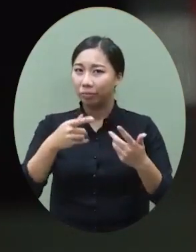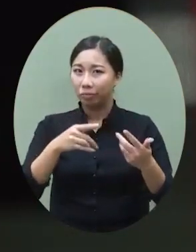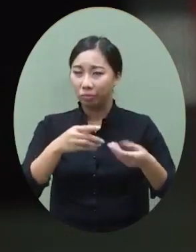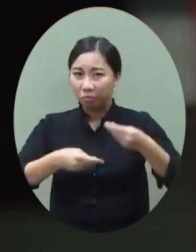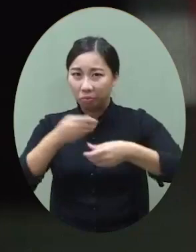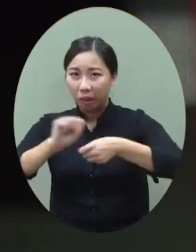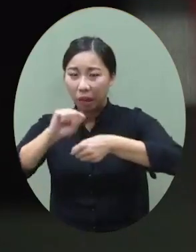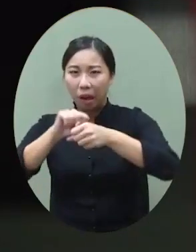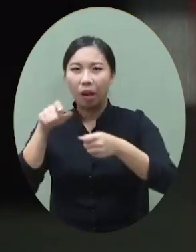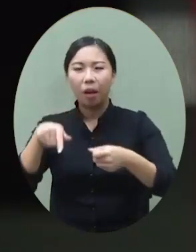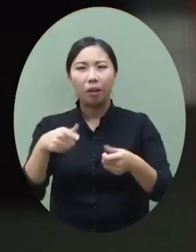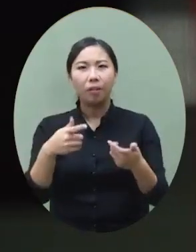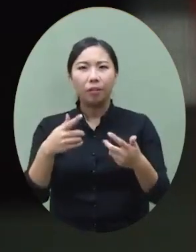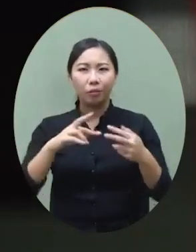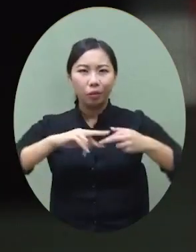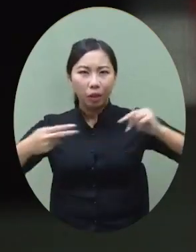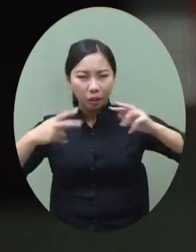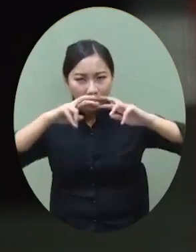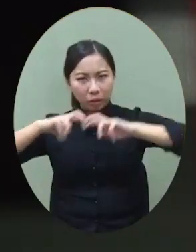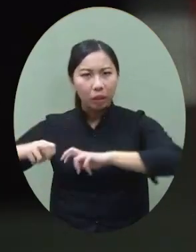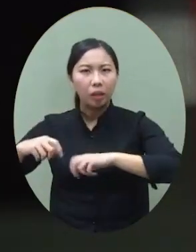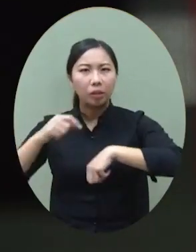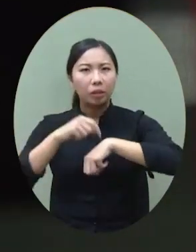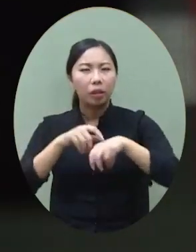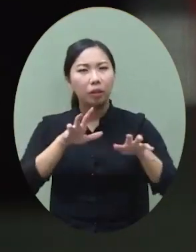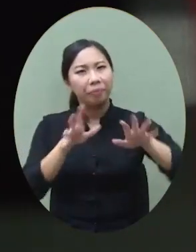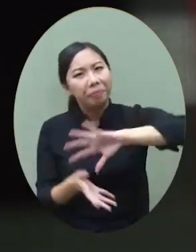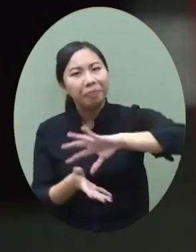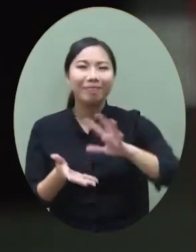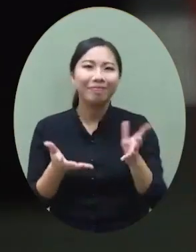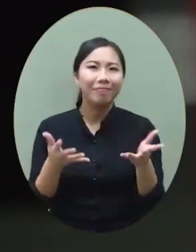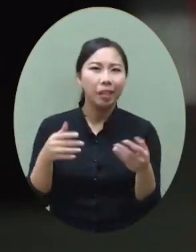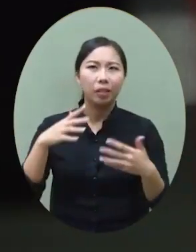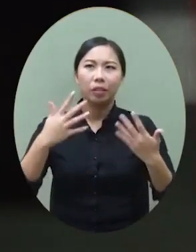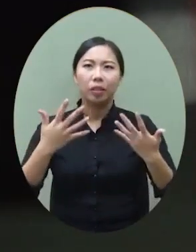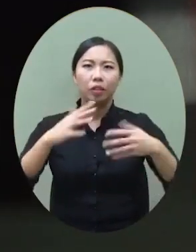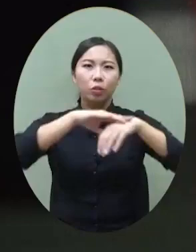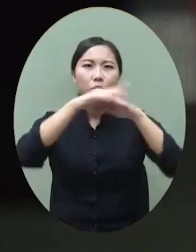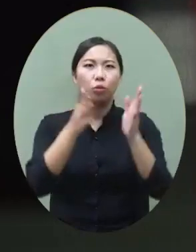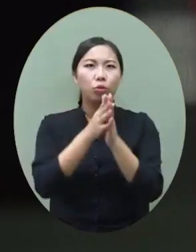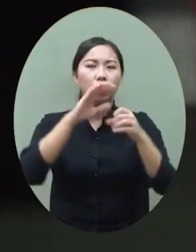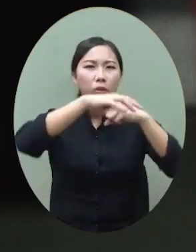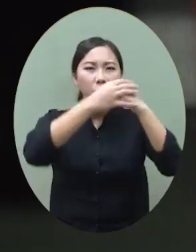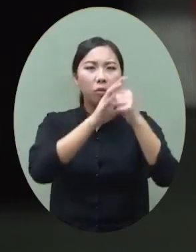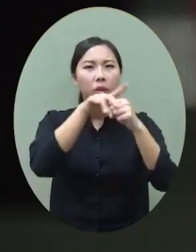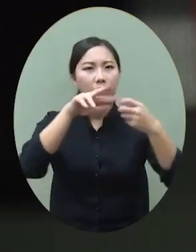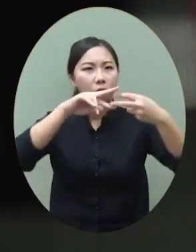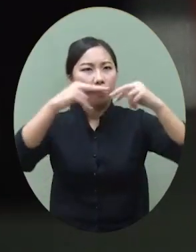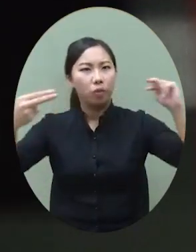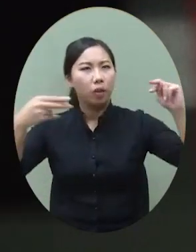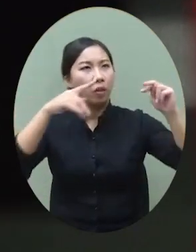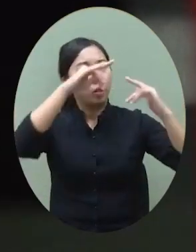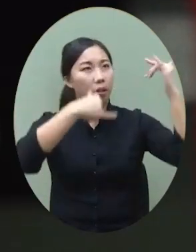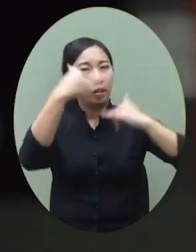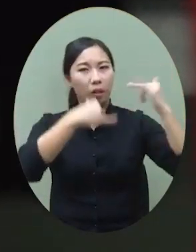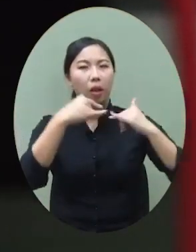滯後咗啦。咁同埋會唔會即係為其他即係全球各地嘅輸入個案都做翻即係個基因排序咧？咁另外咧就